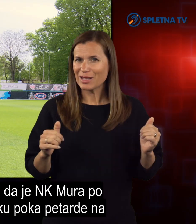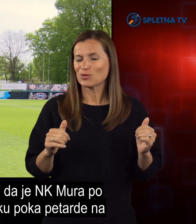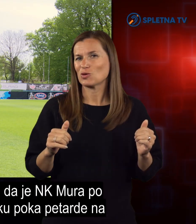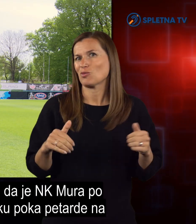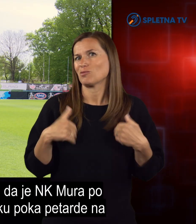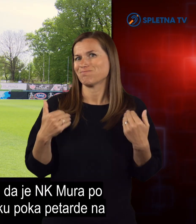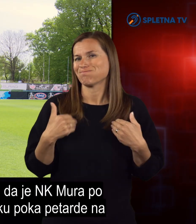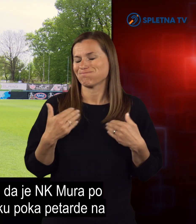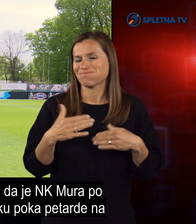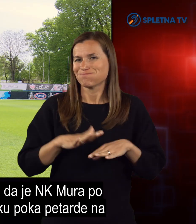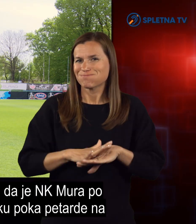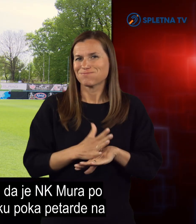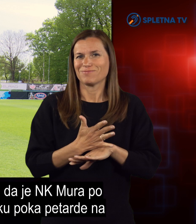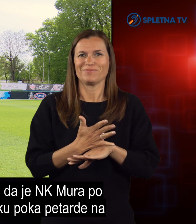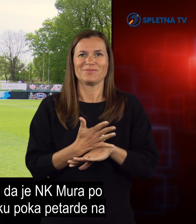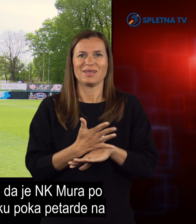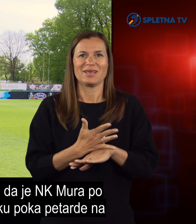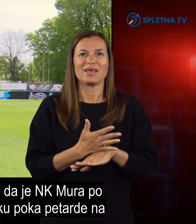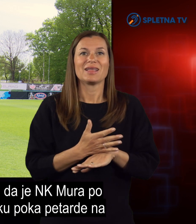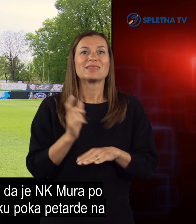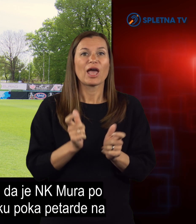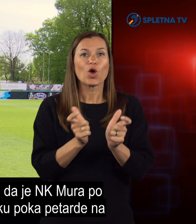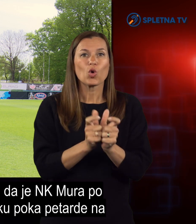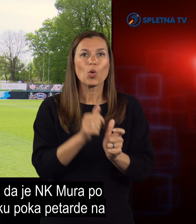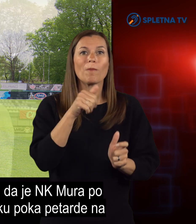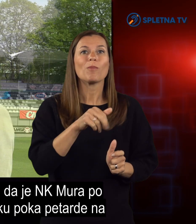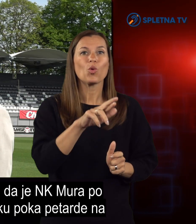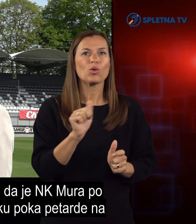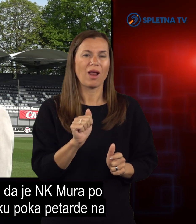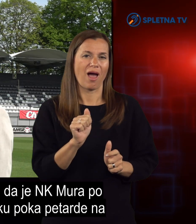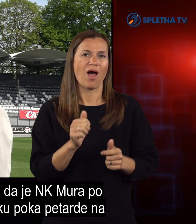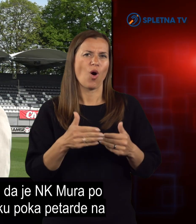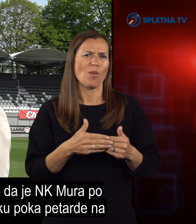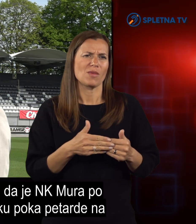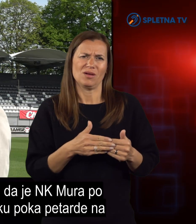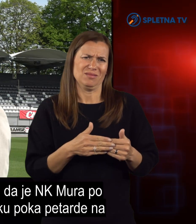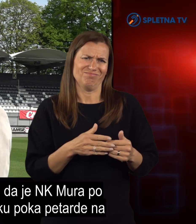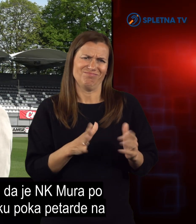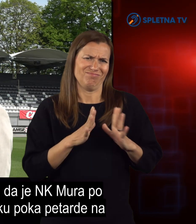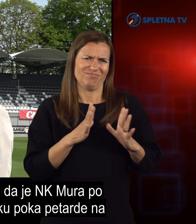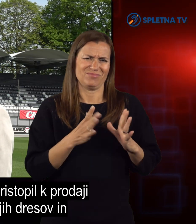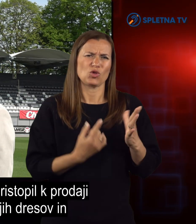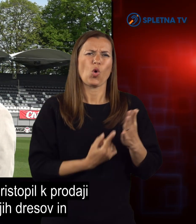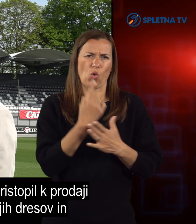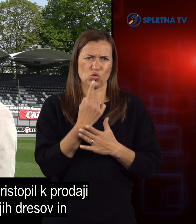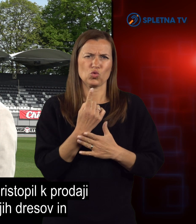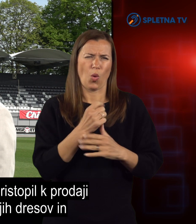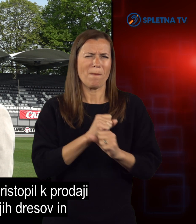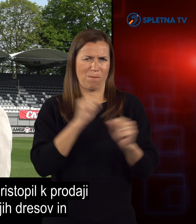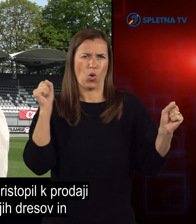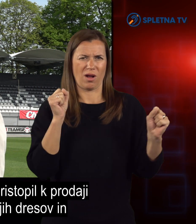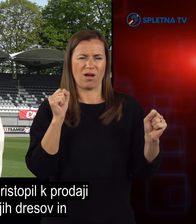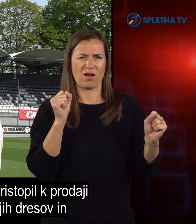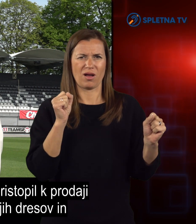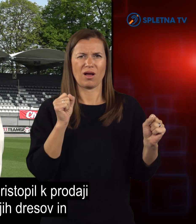Izredno smo ganjeni, da je klub Mura ob zelo neljubem dogodku poku petarde na nogometni tekmi